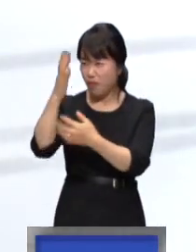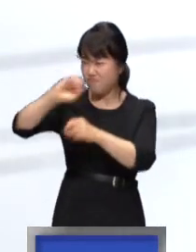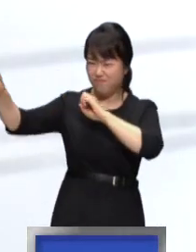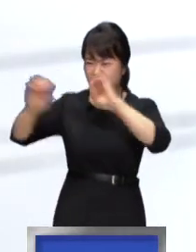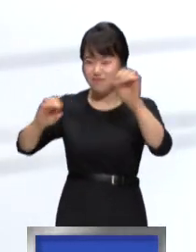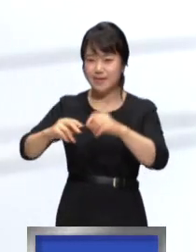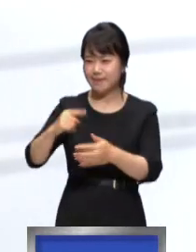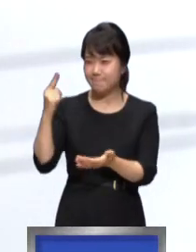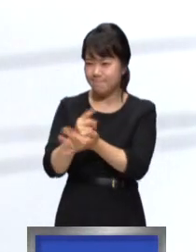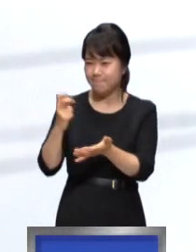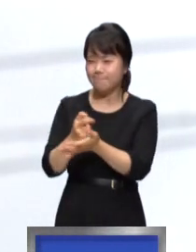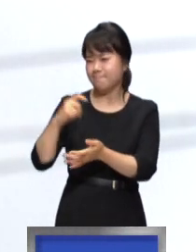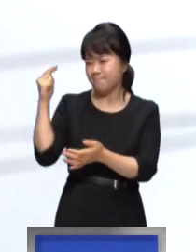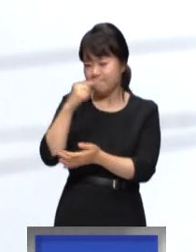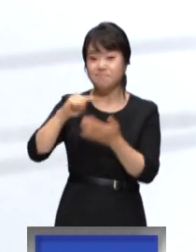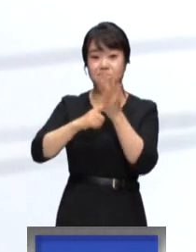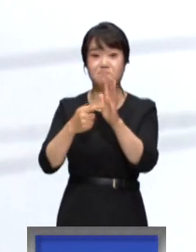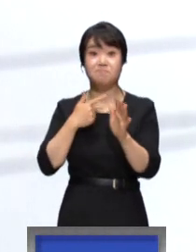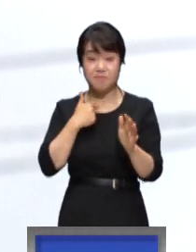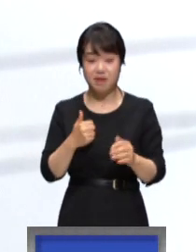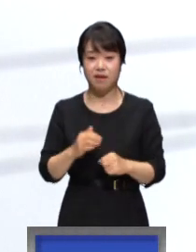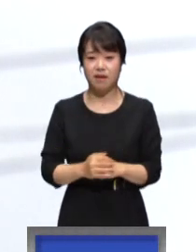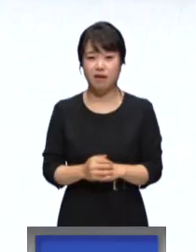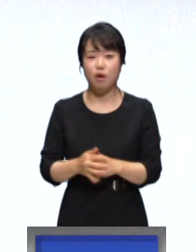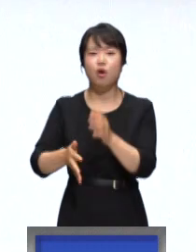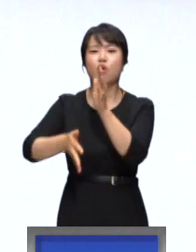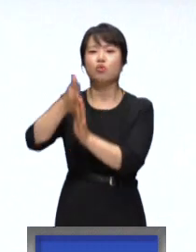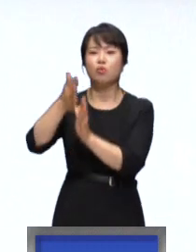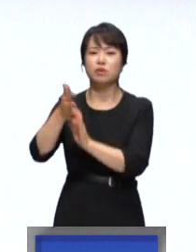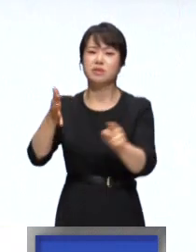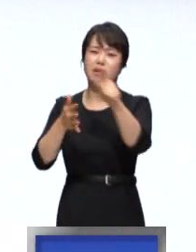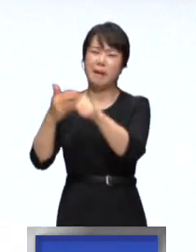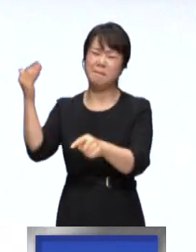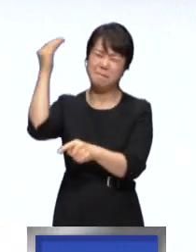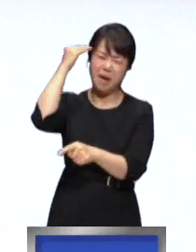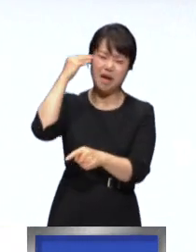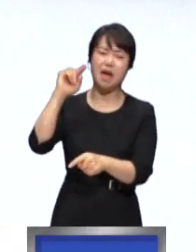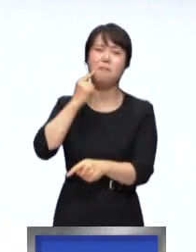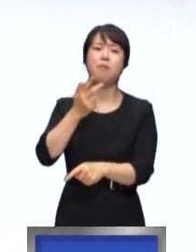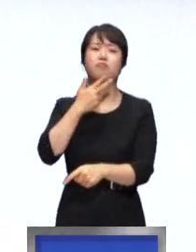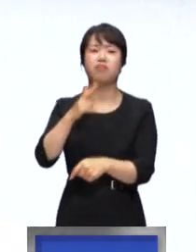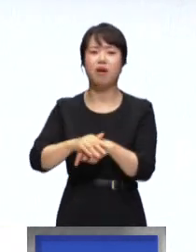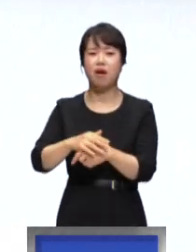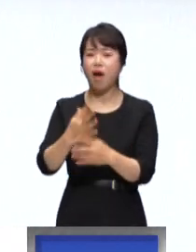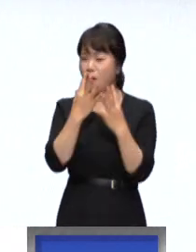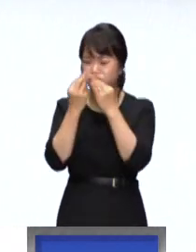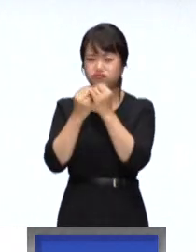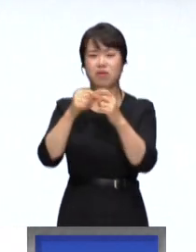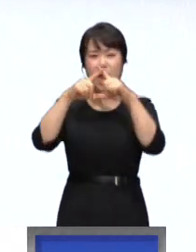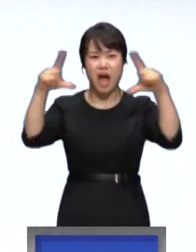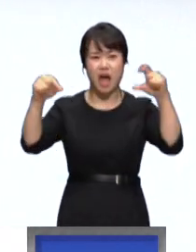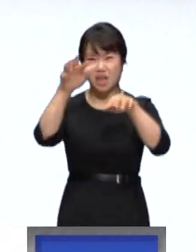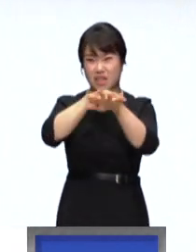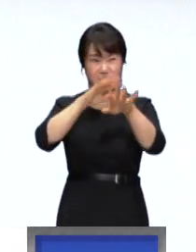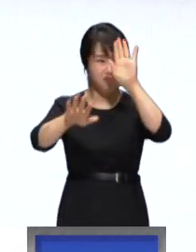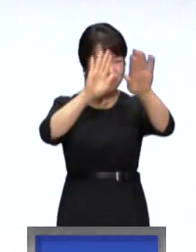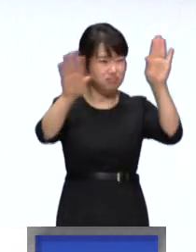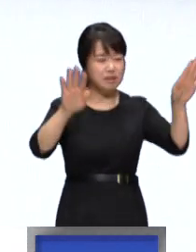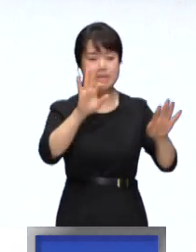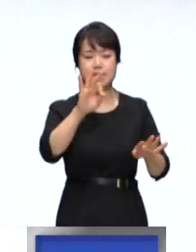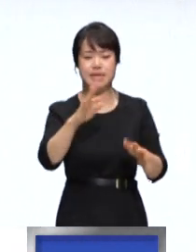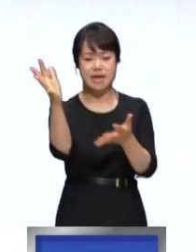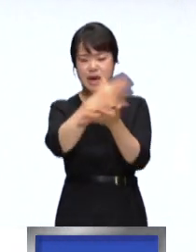없애겠다는 강력한 의지였습니다. 도시 미관에 상당히 저해하기 왔기 때문에 우리 서울 중구